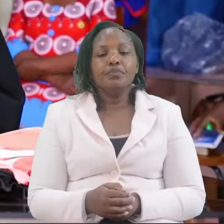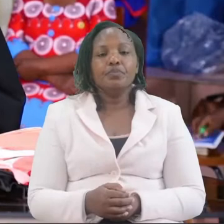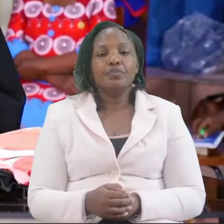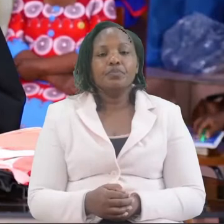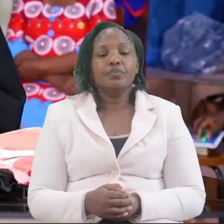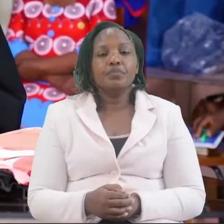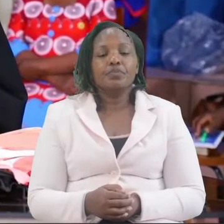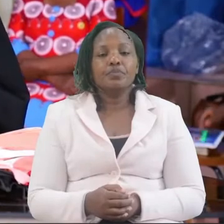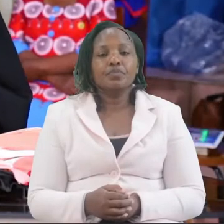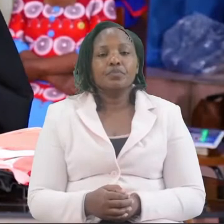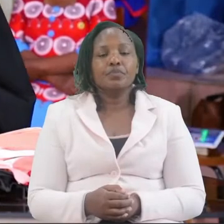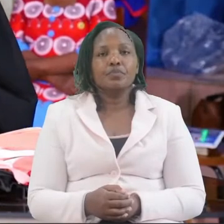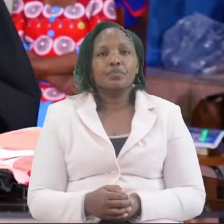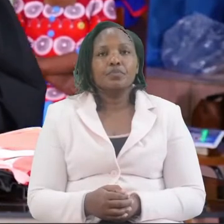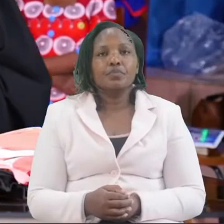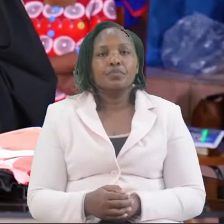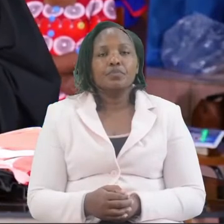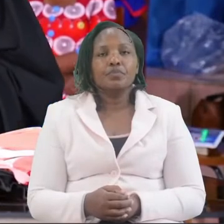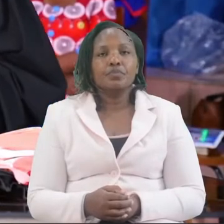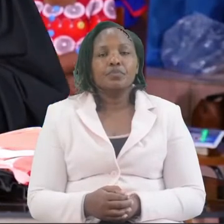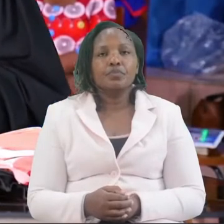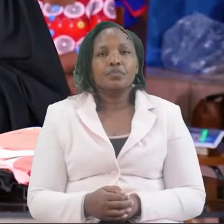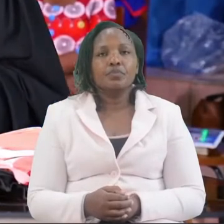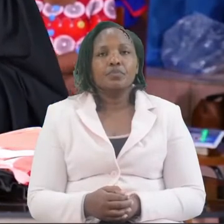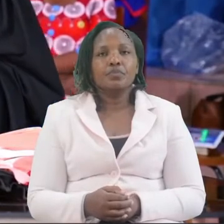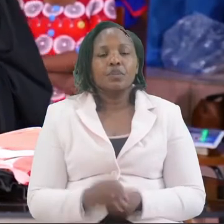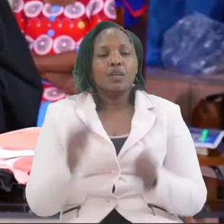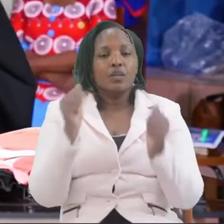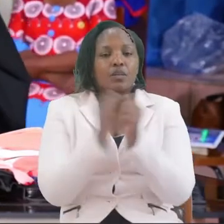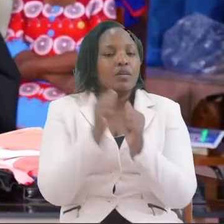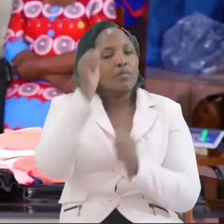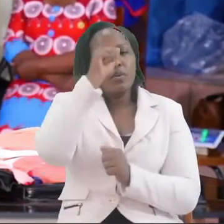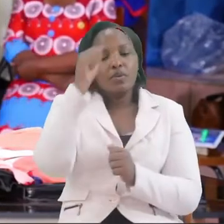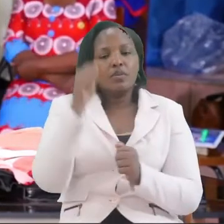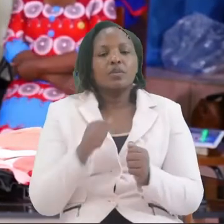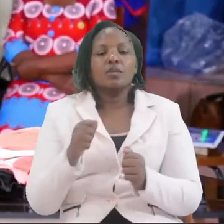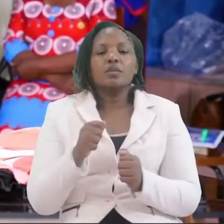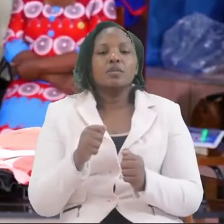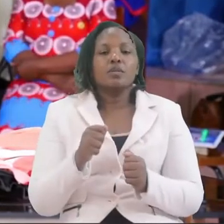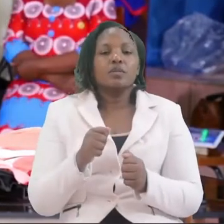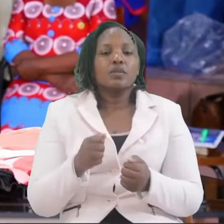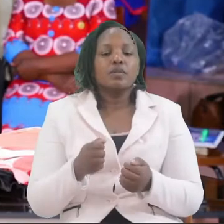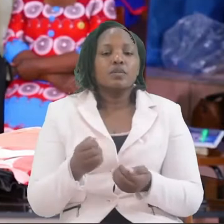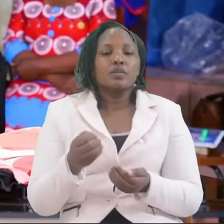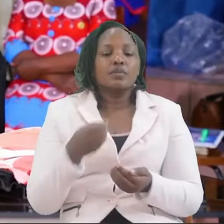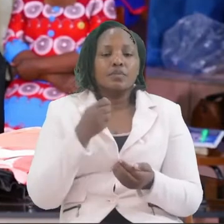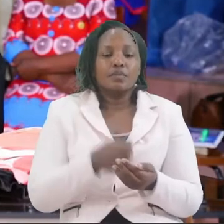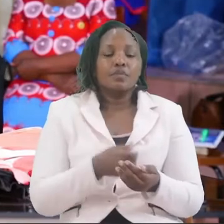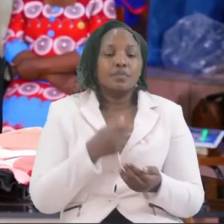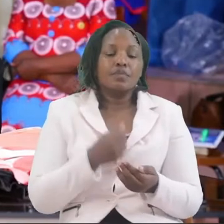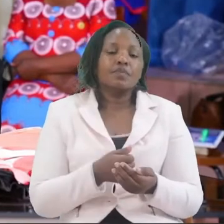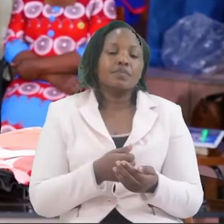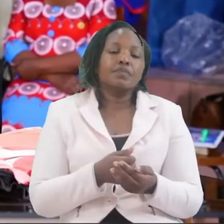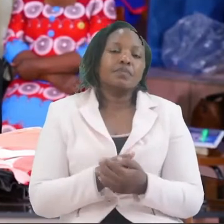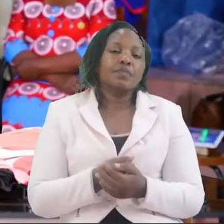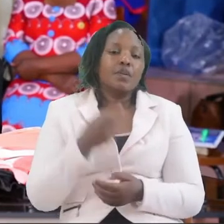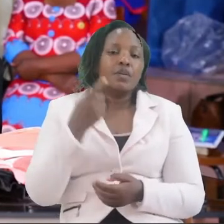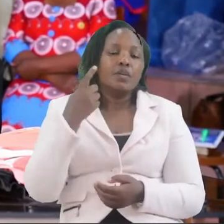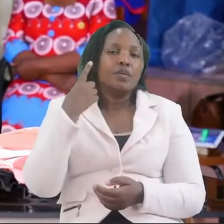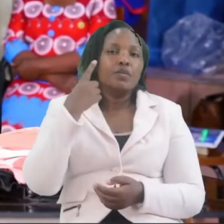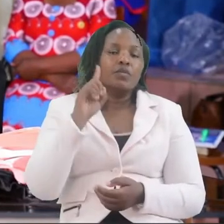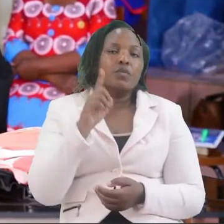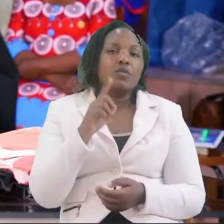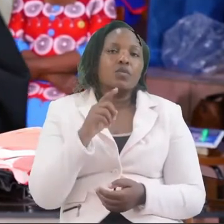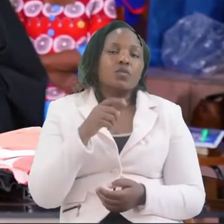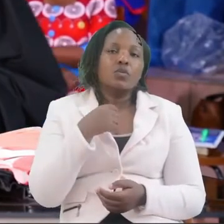mali yetu kwa kazi ya Bwana. Fungo la kumi na sadaka, kama vile Bwana huwa